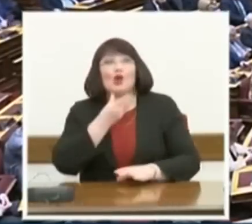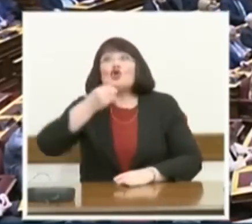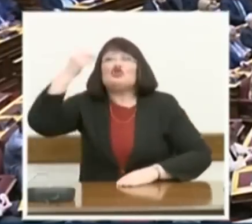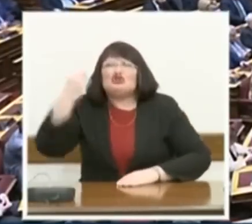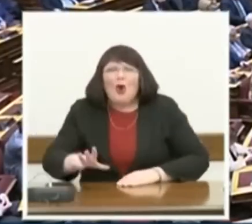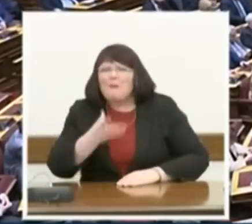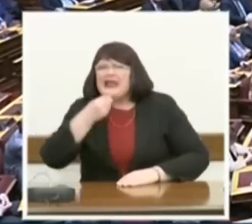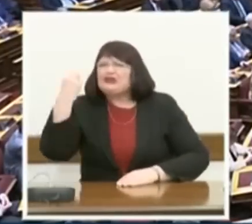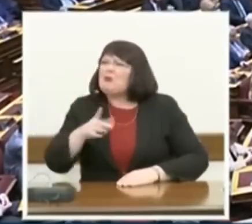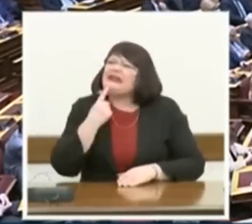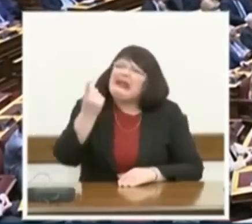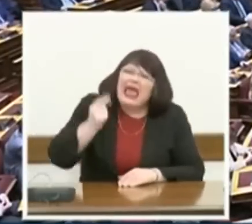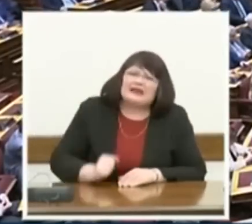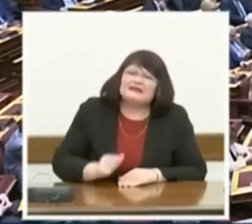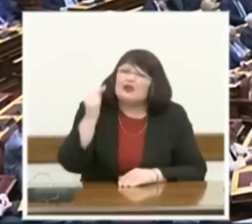δεν είχατε ιδέα...